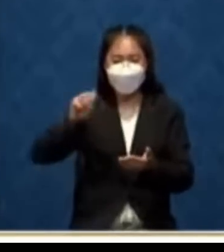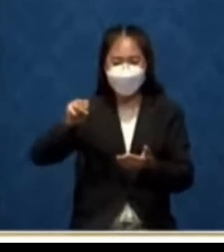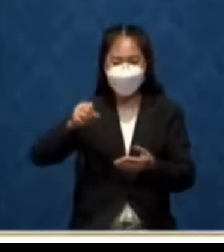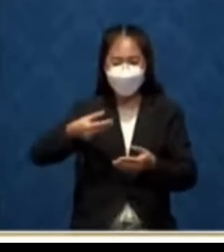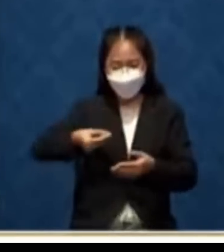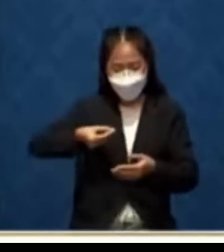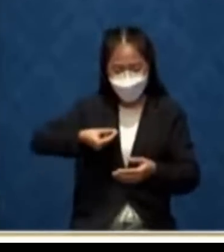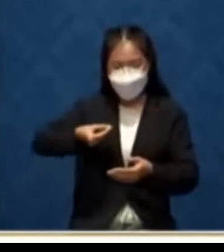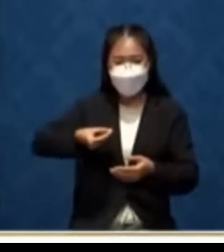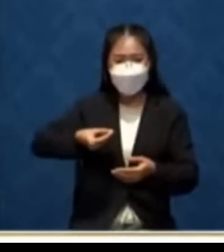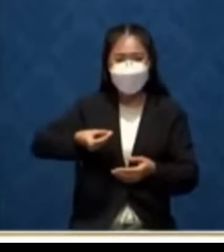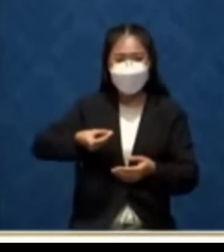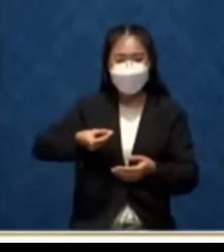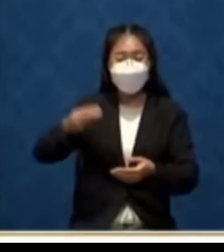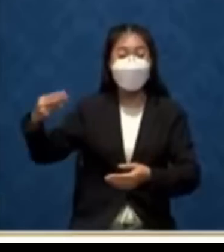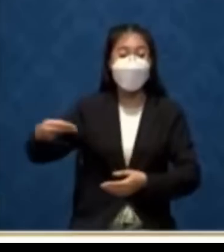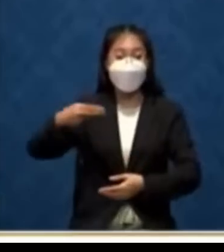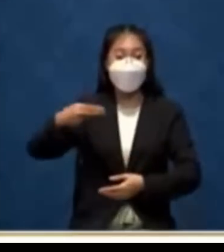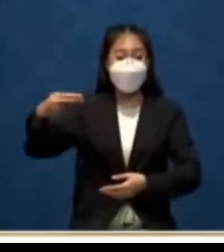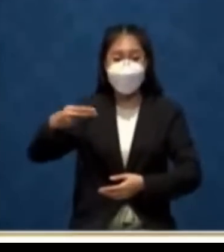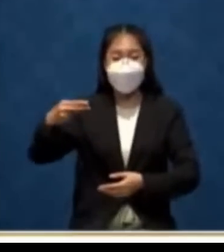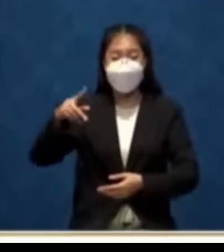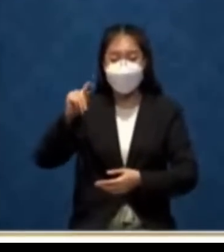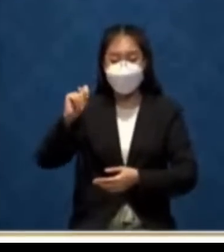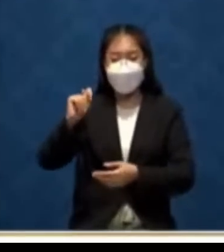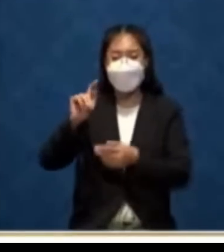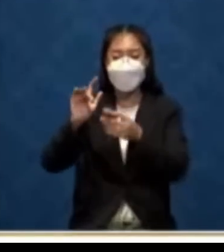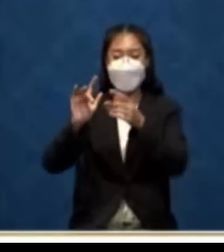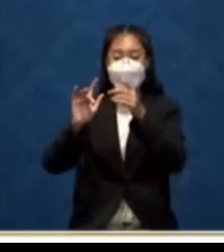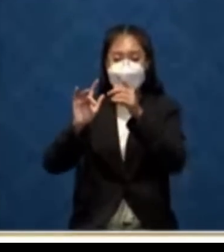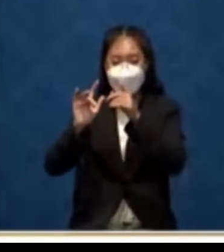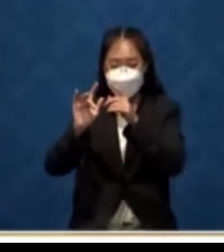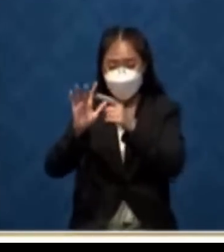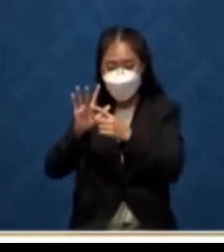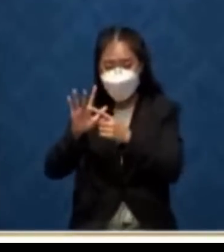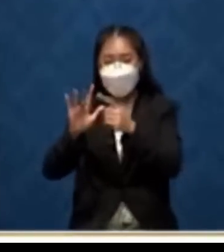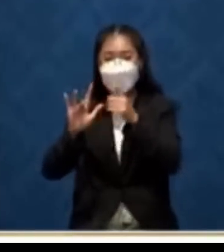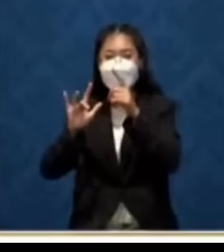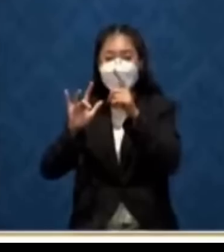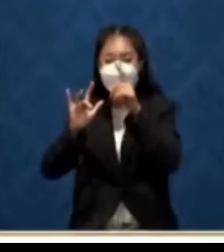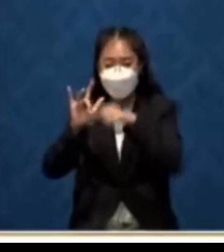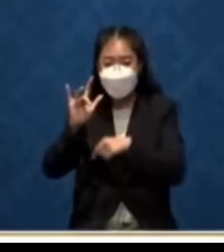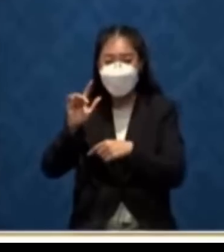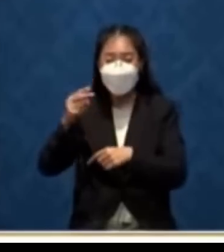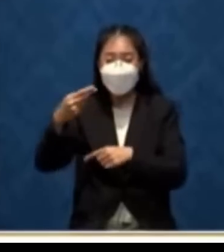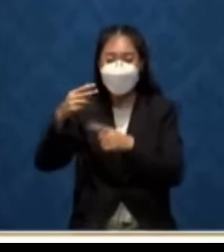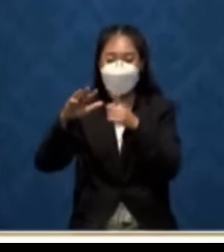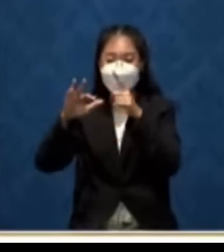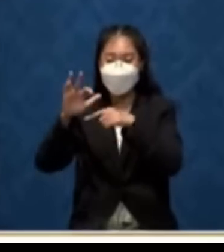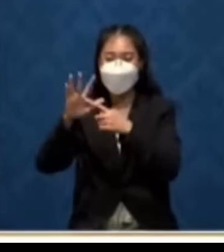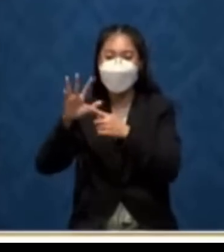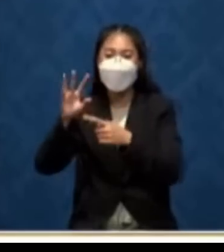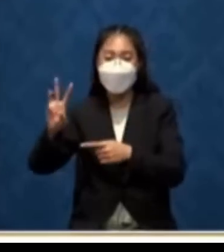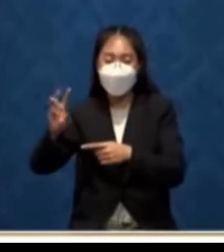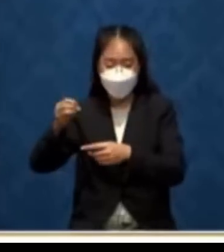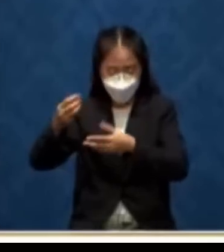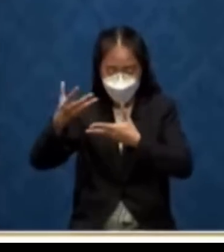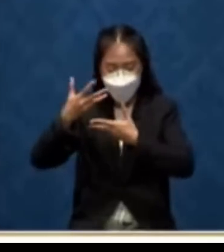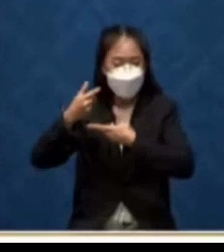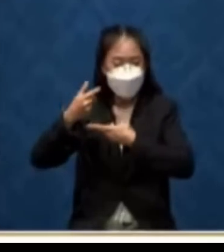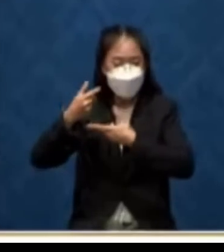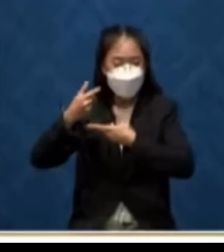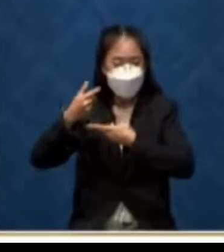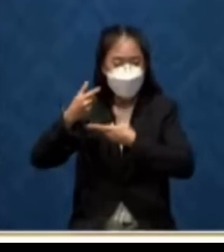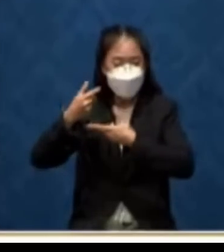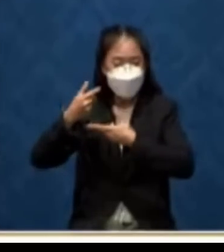พักหลานชายของตู้ฮาวที่จับได้ในที่เกิดเหตุก็ได้ลองคมภัยจากสน.ลาดพร้าวปล่อยหนีระหว่างทาง